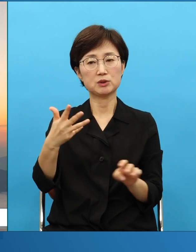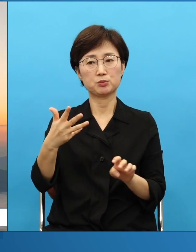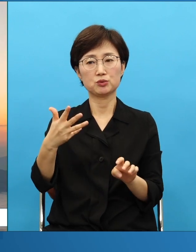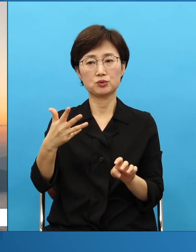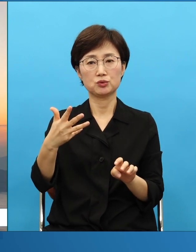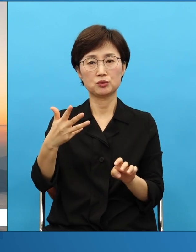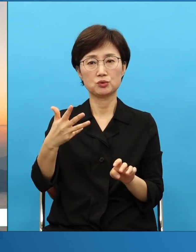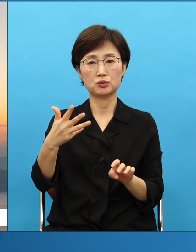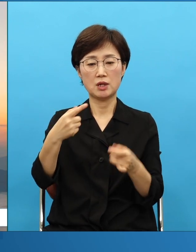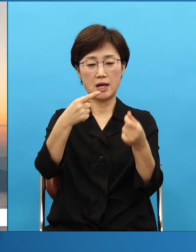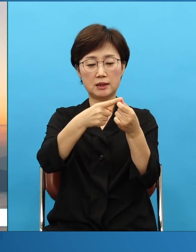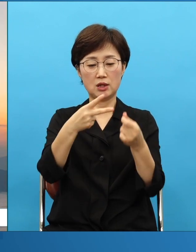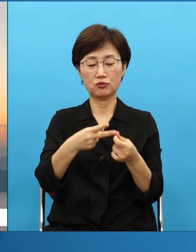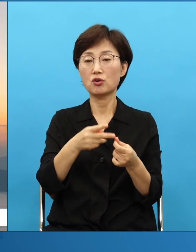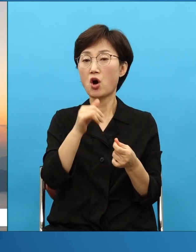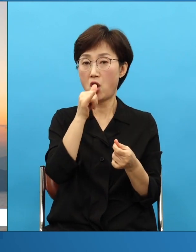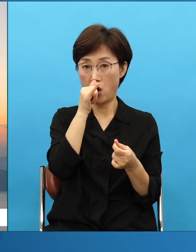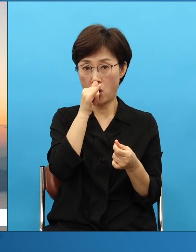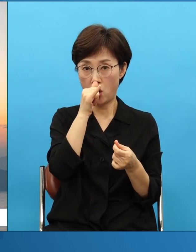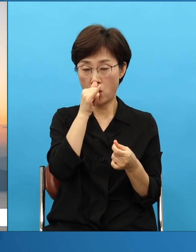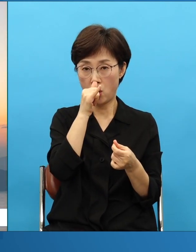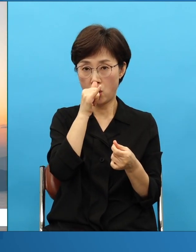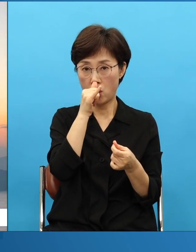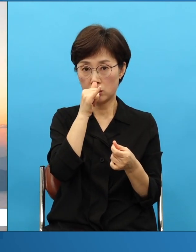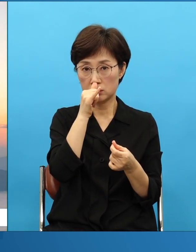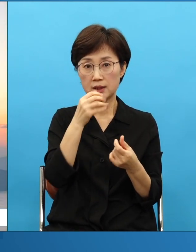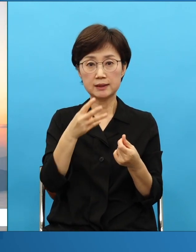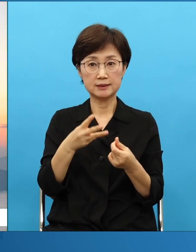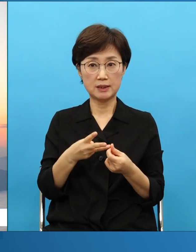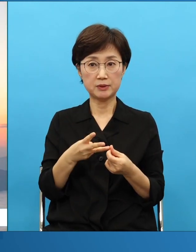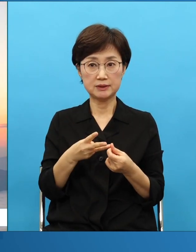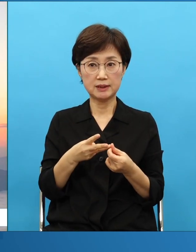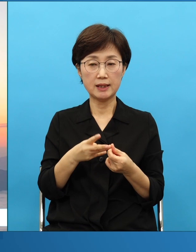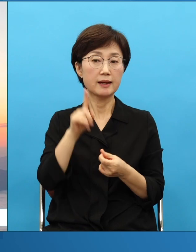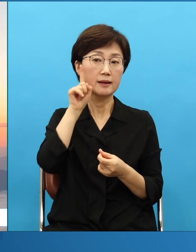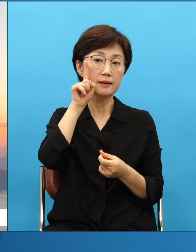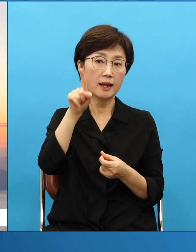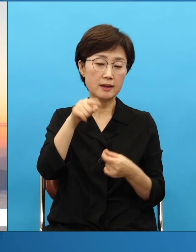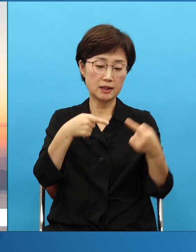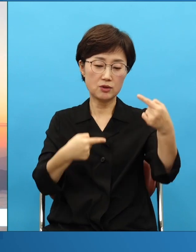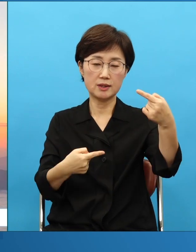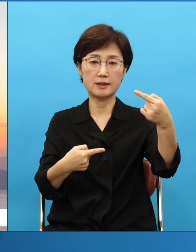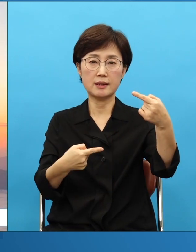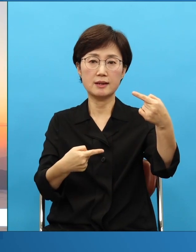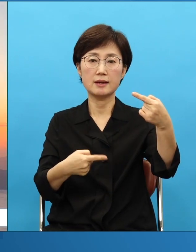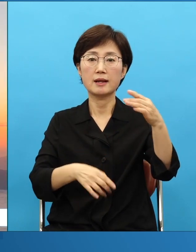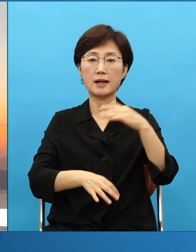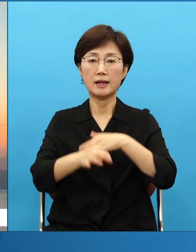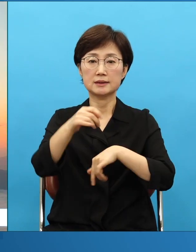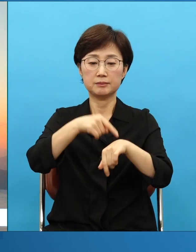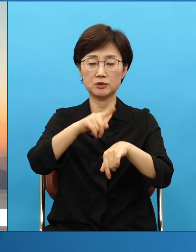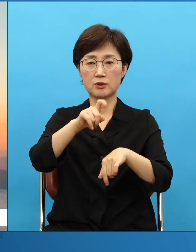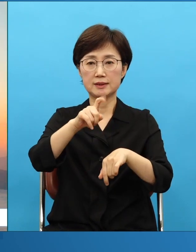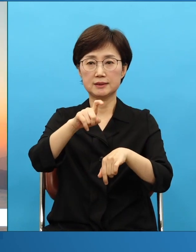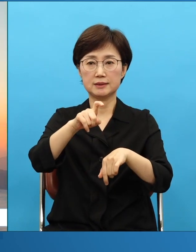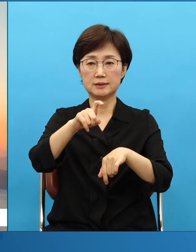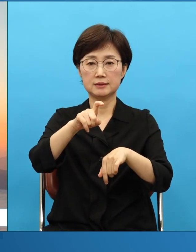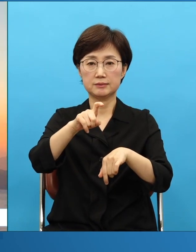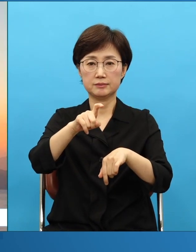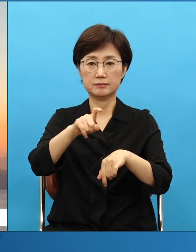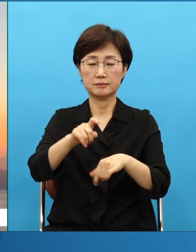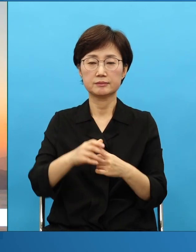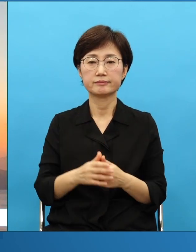2강 메시지가 임마누엘 교회에서 열립니다. 이어 이튿날인 1월 1일 오전 11시에 3강 메시지가